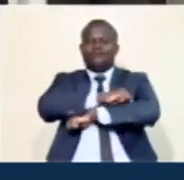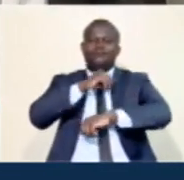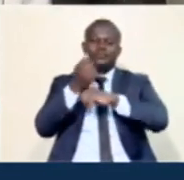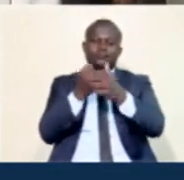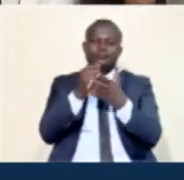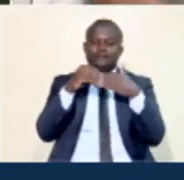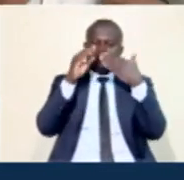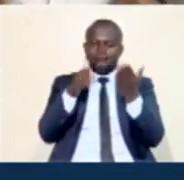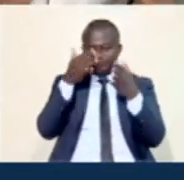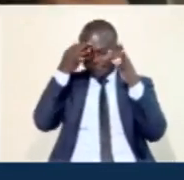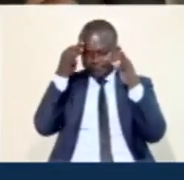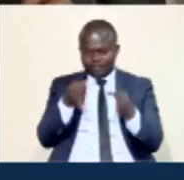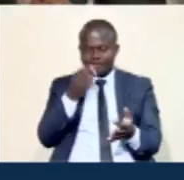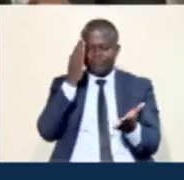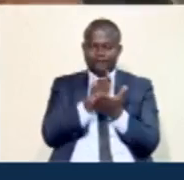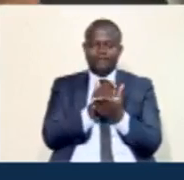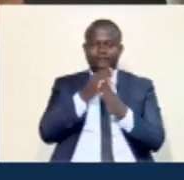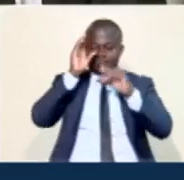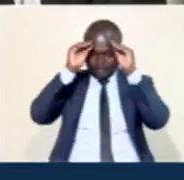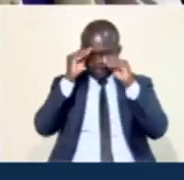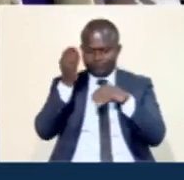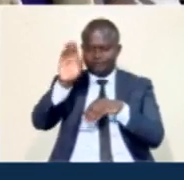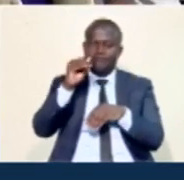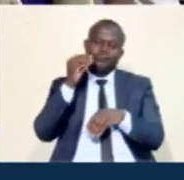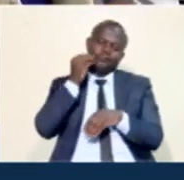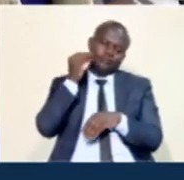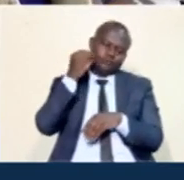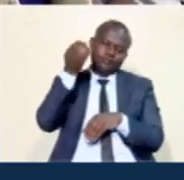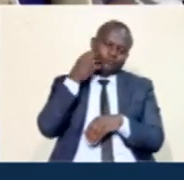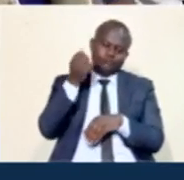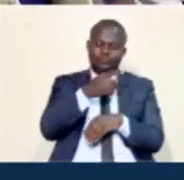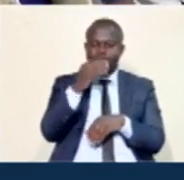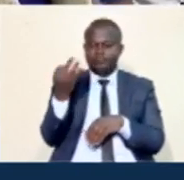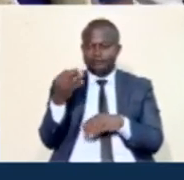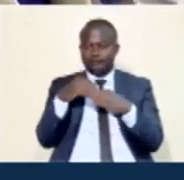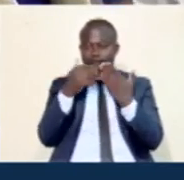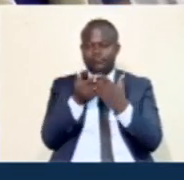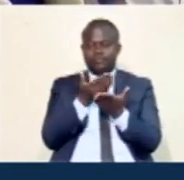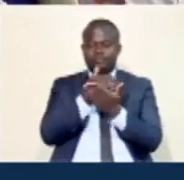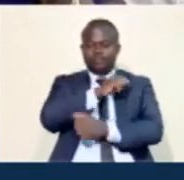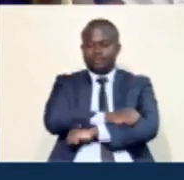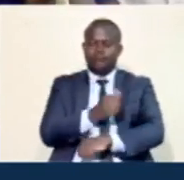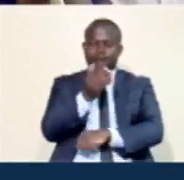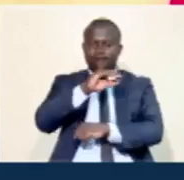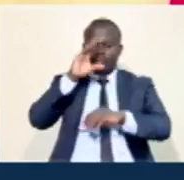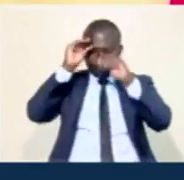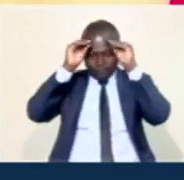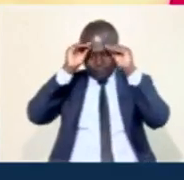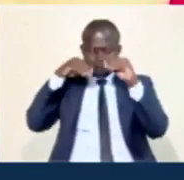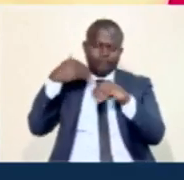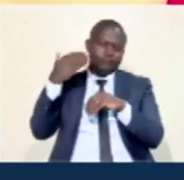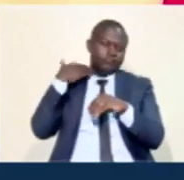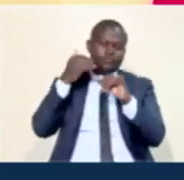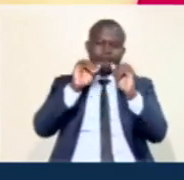bituma ubuyobozi bufata umwanzuro wo guhagarika amasomo basubira iwabo. Nyuma mu kwa gatatu ubuyobozi bwaje gusaba abanyeshuri kugaruka kwiga